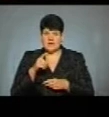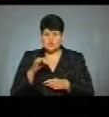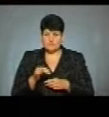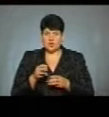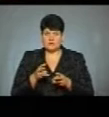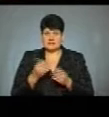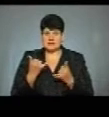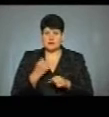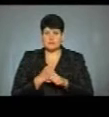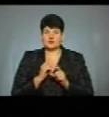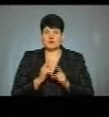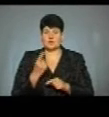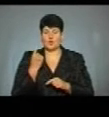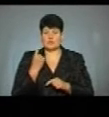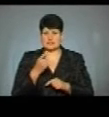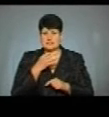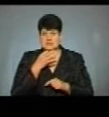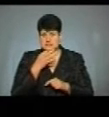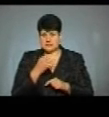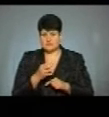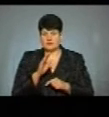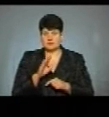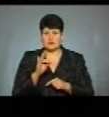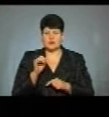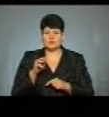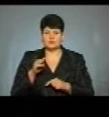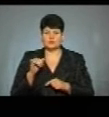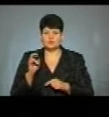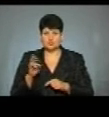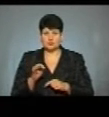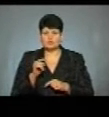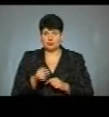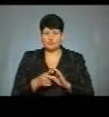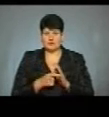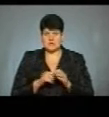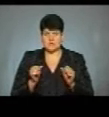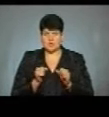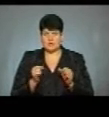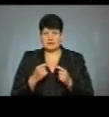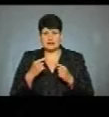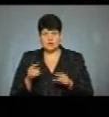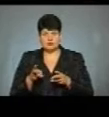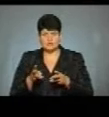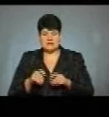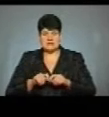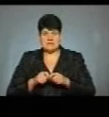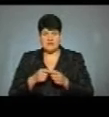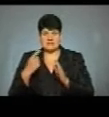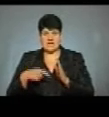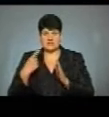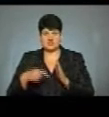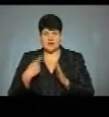Зараз працює тільки один, повідомив оператор котлів Володимир Ратушко. Каже, тому в класах холодно. На іншому котлі зламався